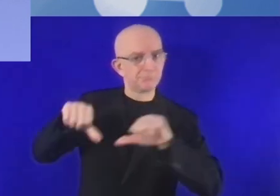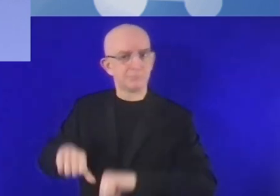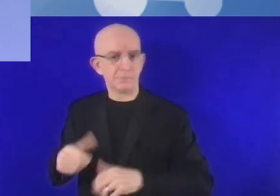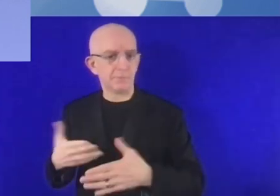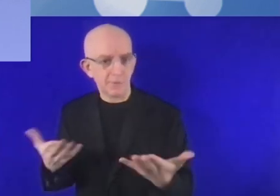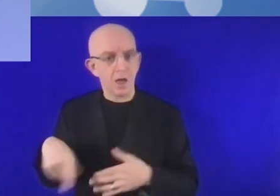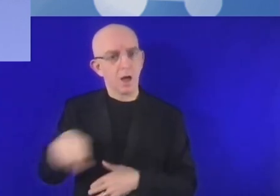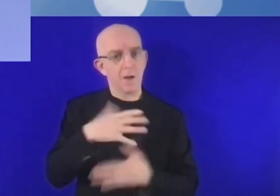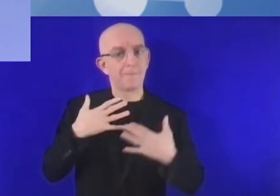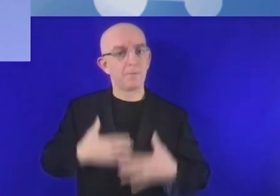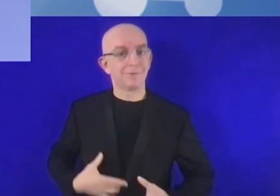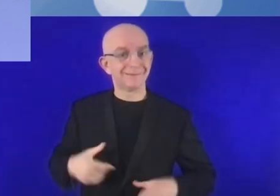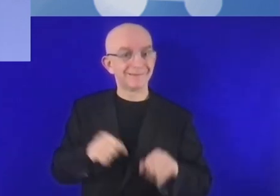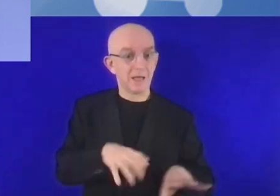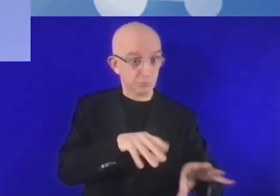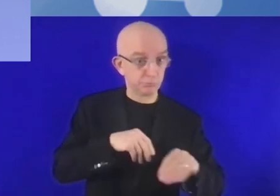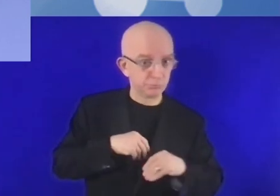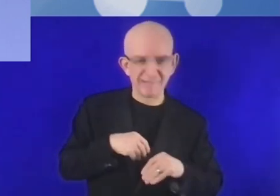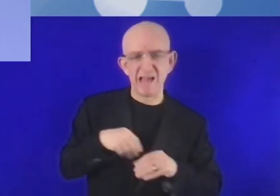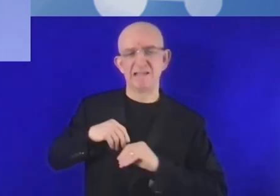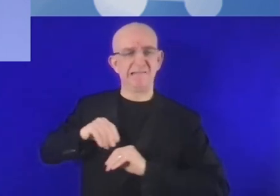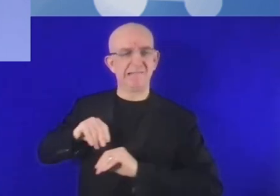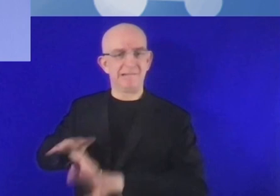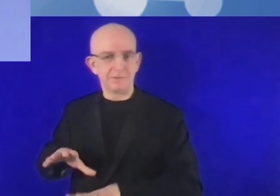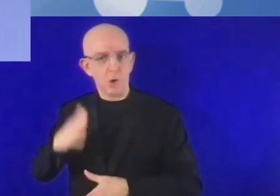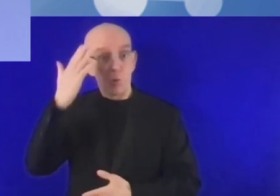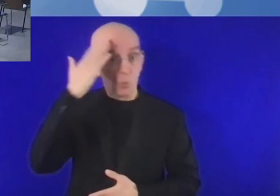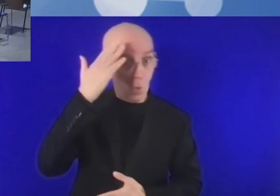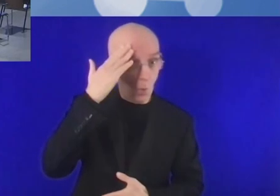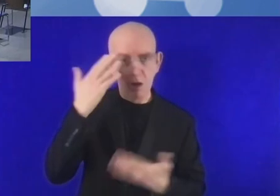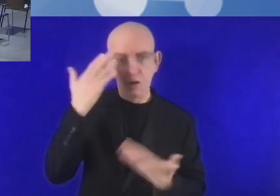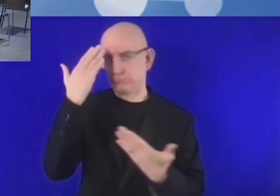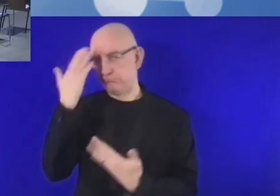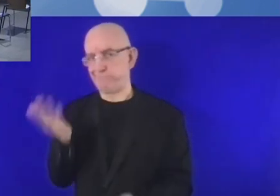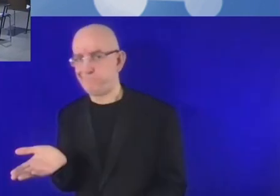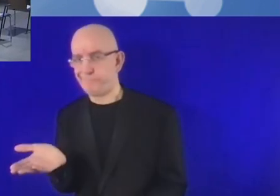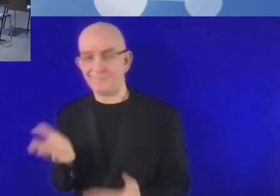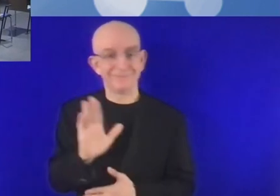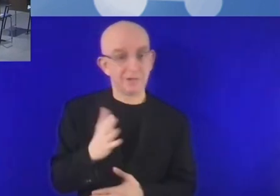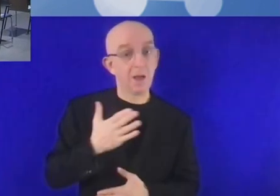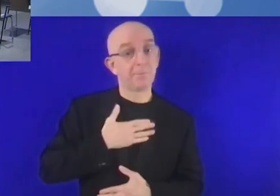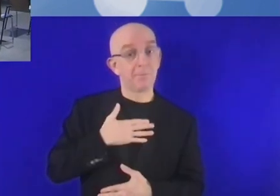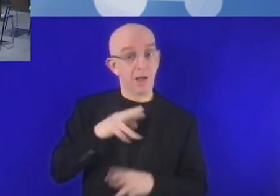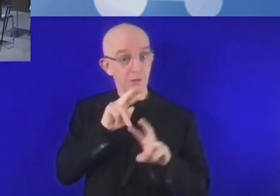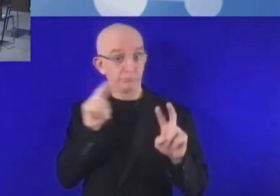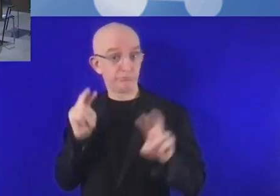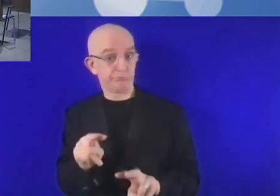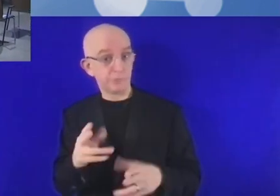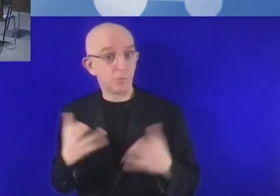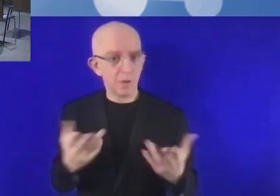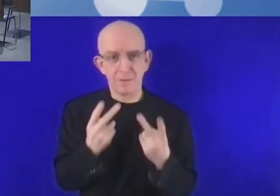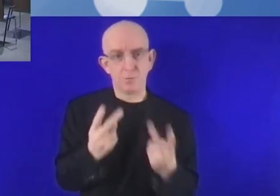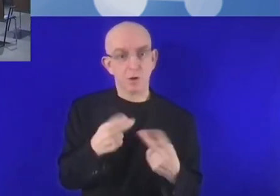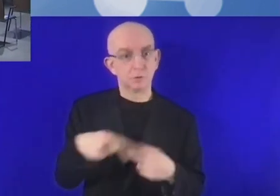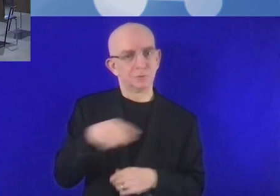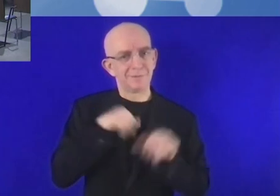Myślę, że powinniśmy się nad tym pochylić i postarać się wypracować rozwiązania. W przeszłości działo się dokładnie